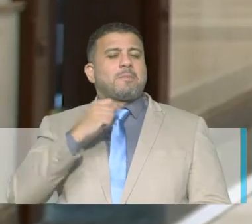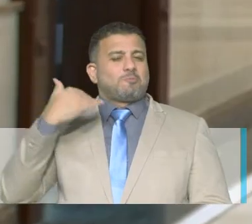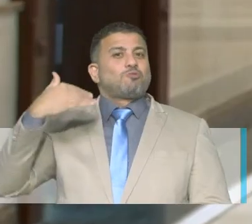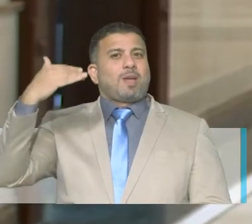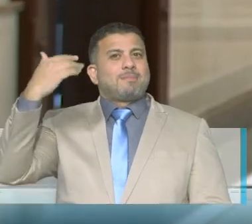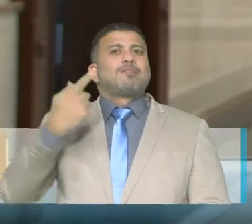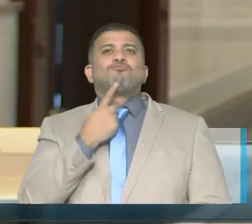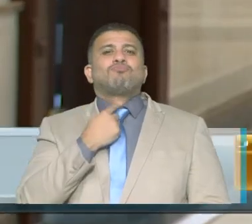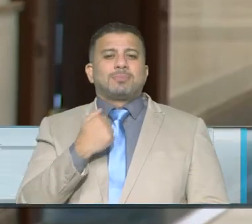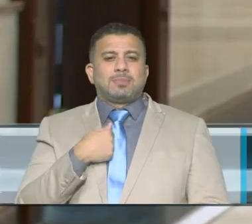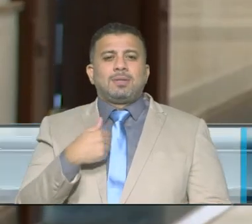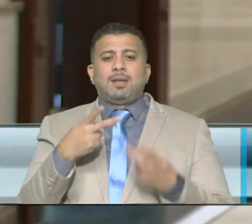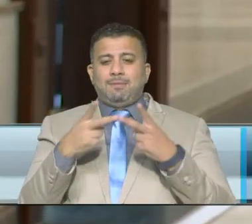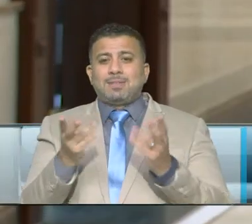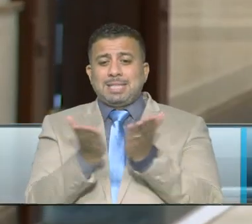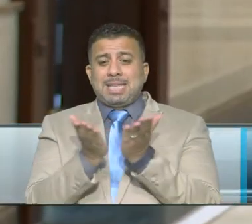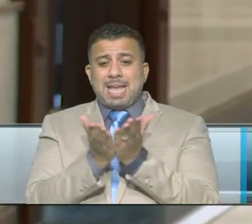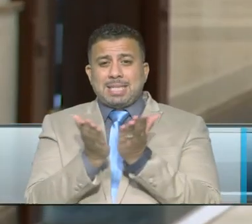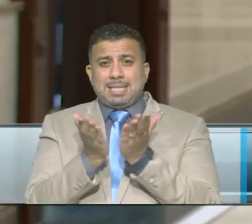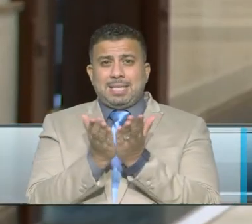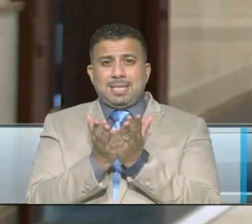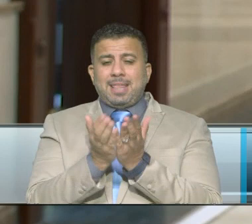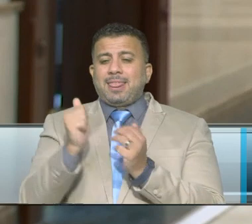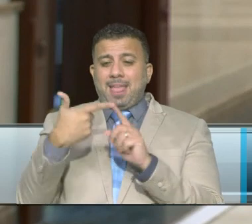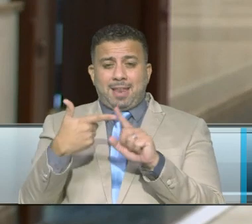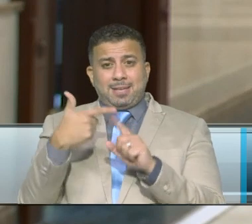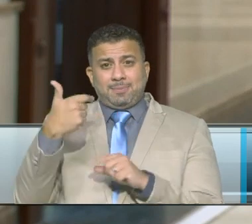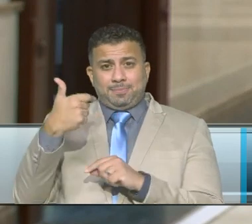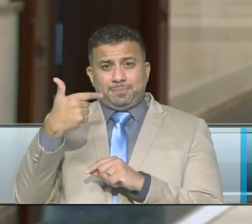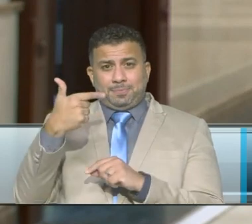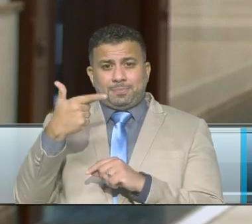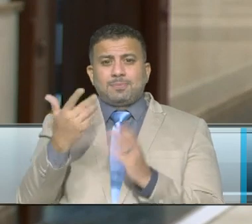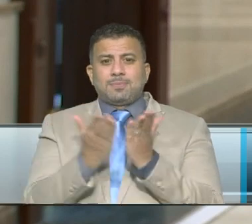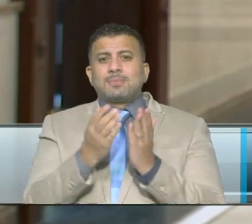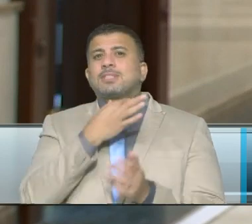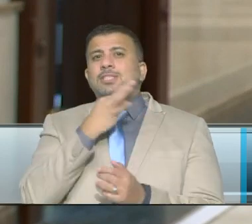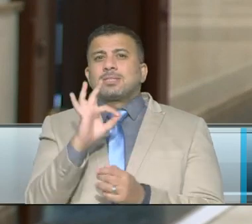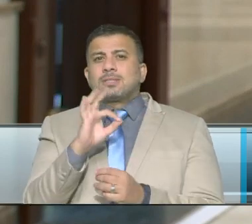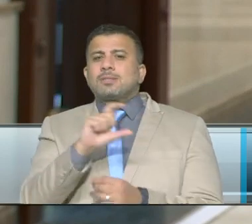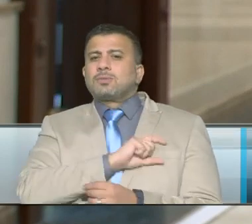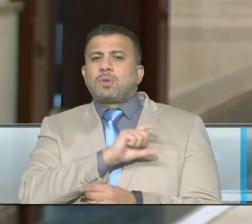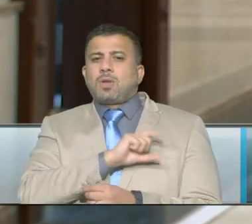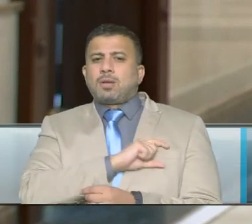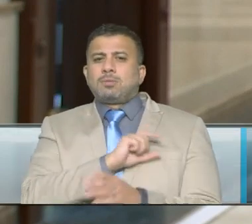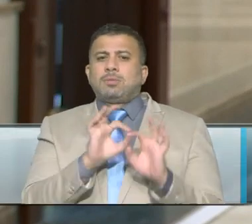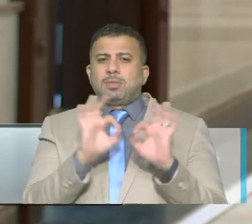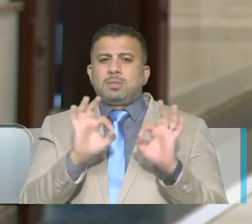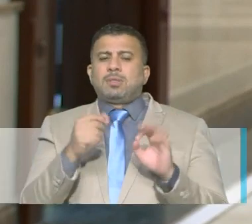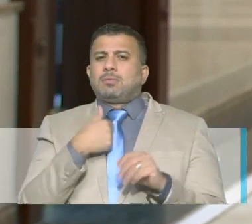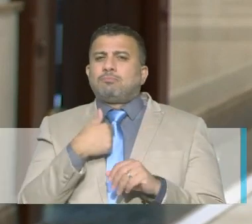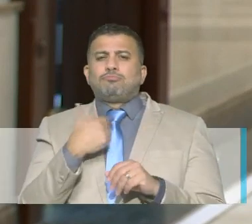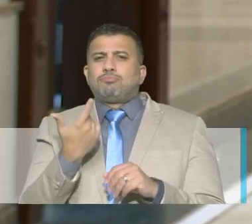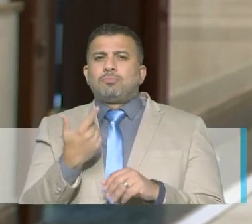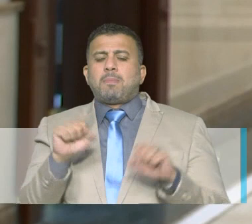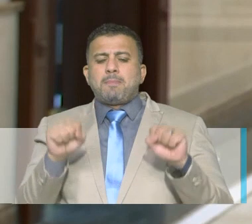قبل ما يبدأ هذا الفصل الدراسي الثاني للطلاب المستجدين، جهزنا الطلاب نحن كعضوية